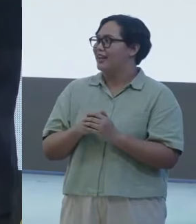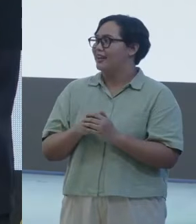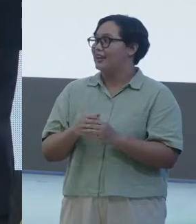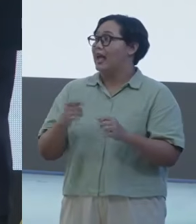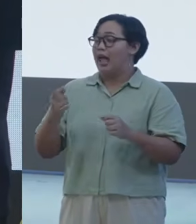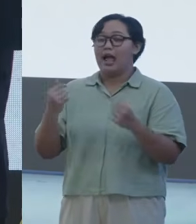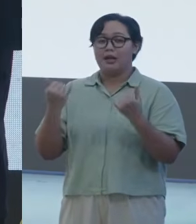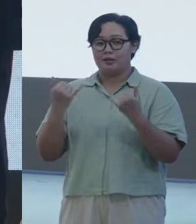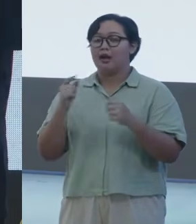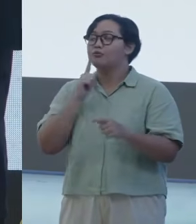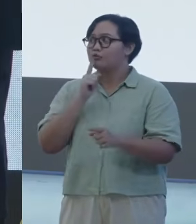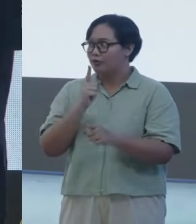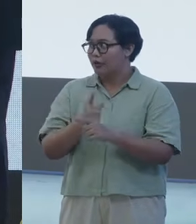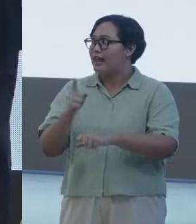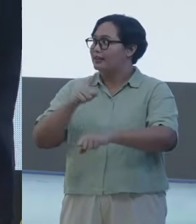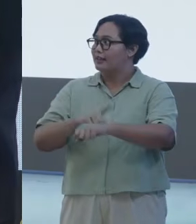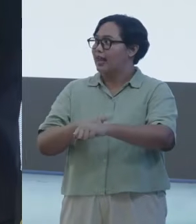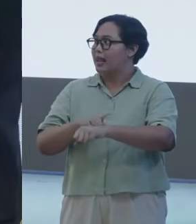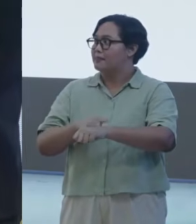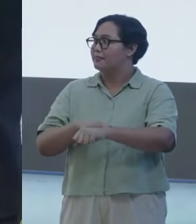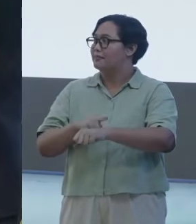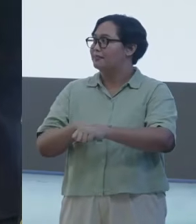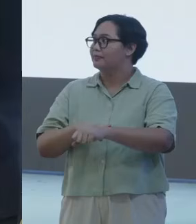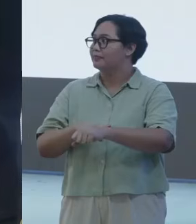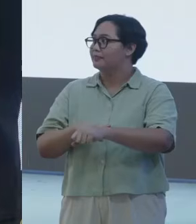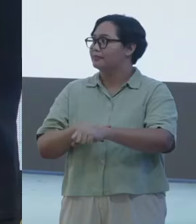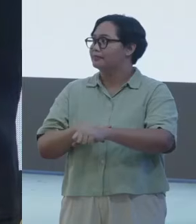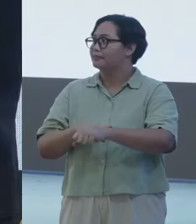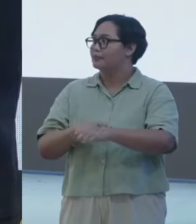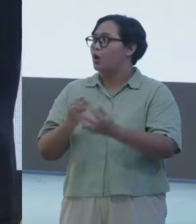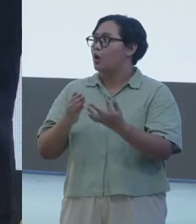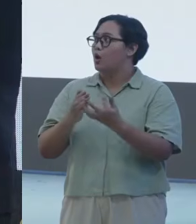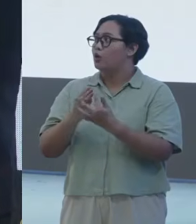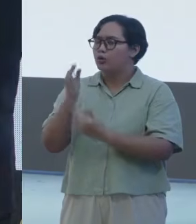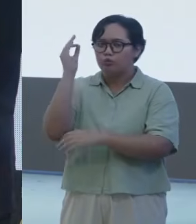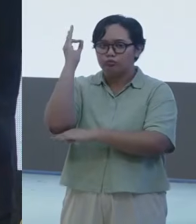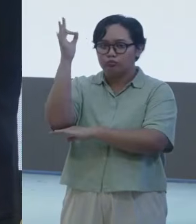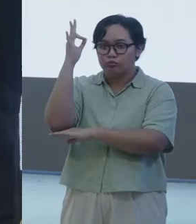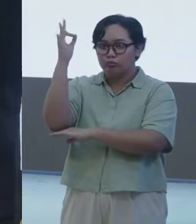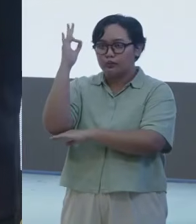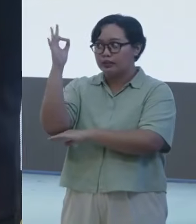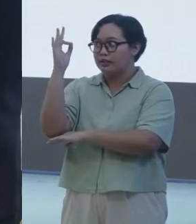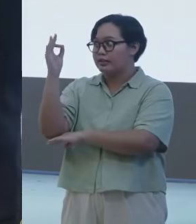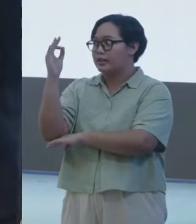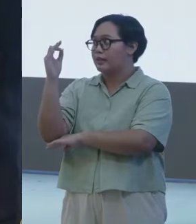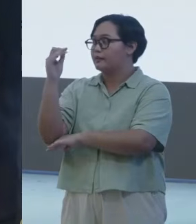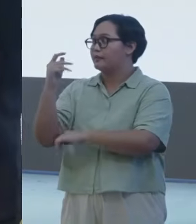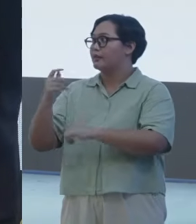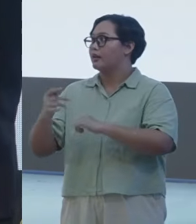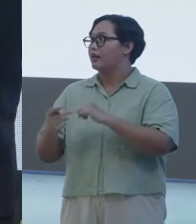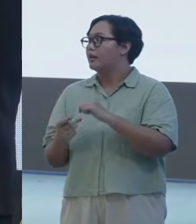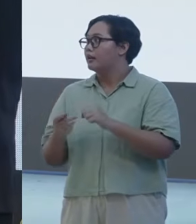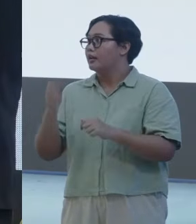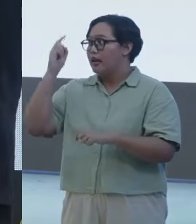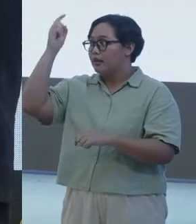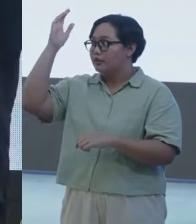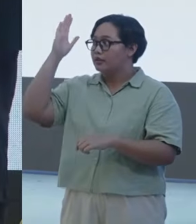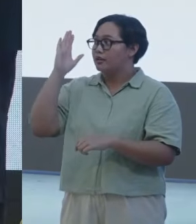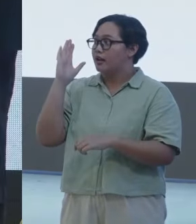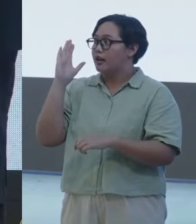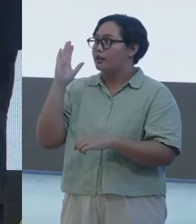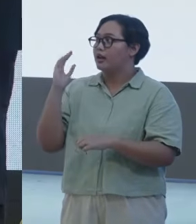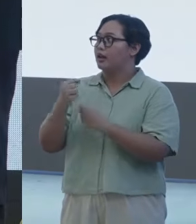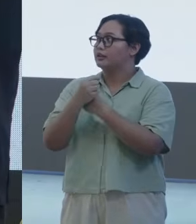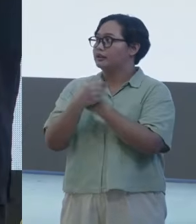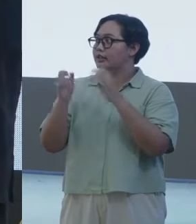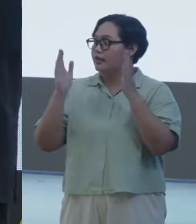time manifested in His word, verse 3, through the preaching with which I have been entrusted by the command of God our Savior.